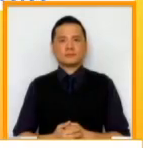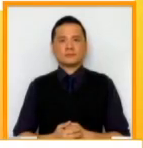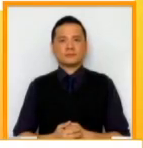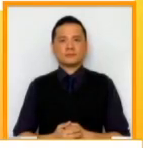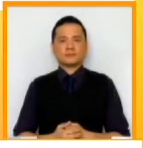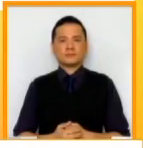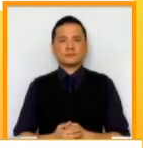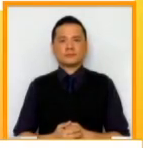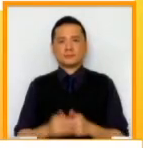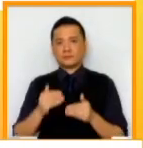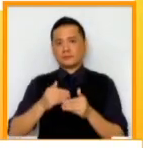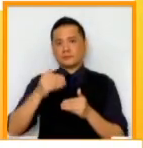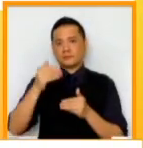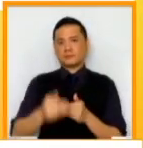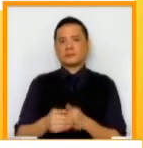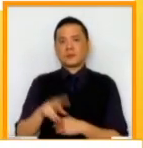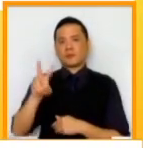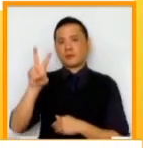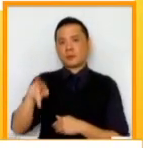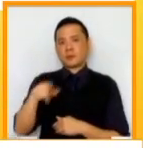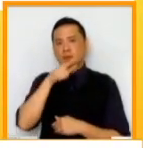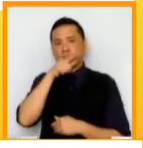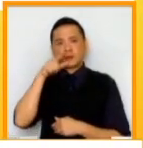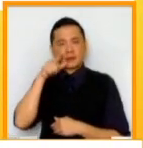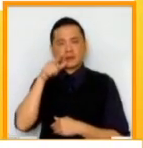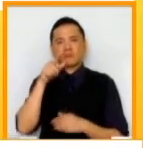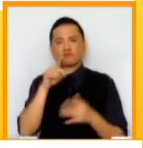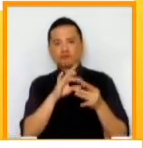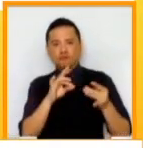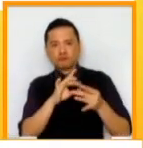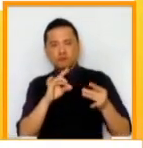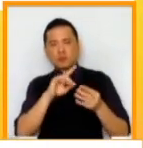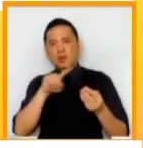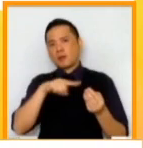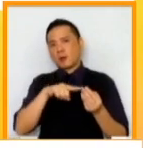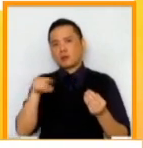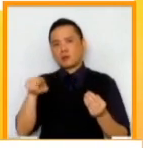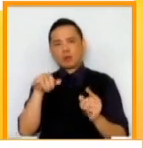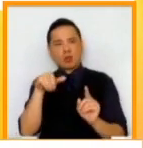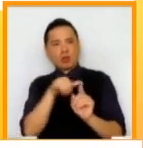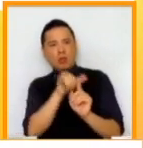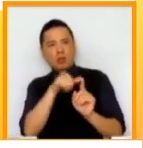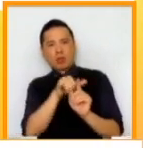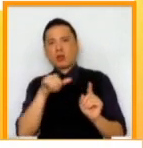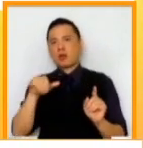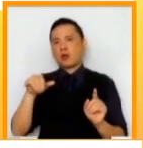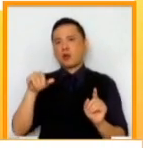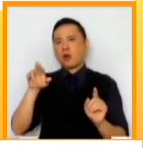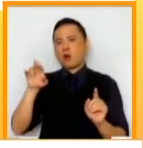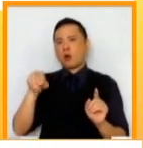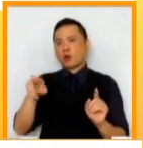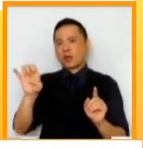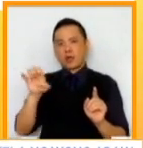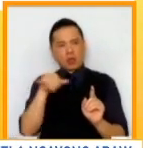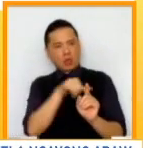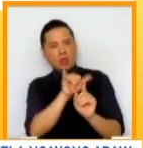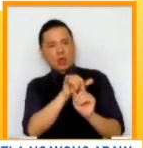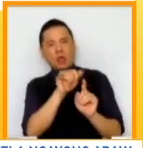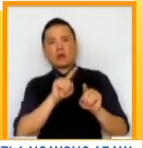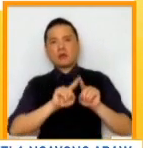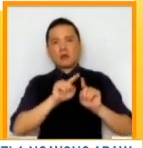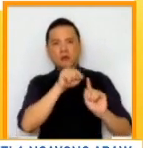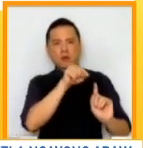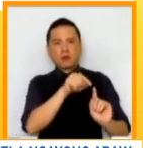Binatikos ni Vice President Lenny Robredo ang anyay pambubuli ni Presidential Spokesperson Harry Roque sa mga doktor sa IATF meeting